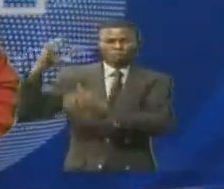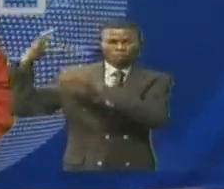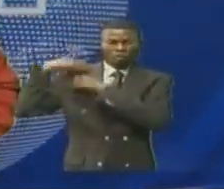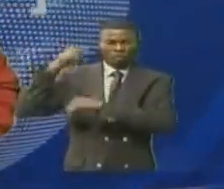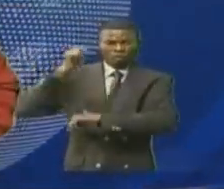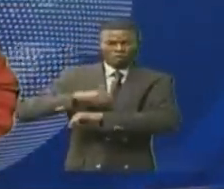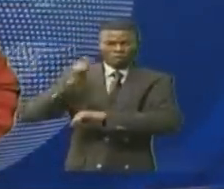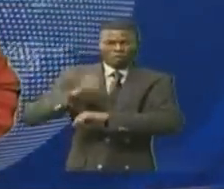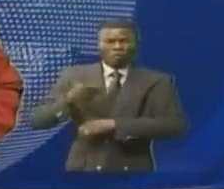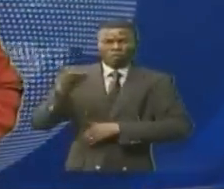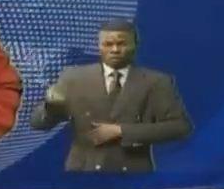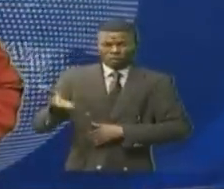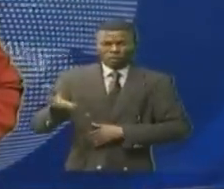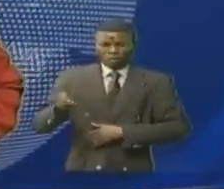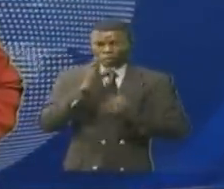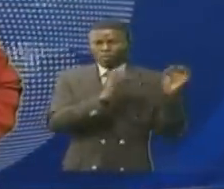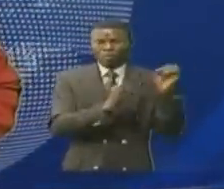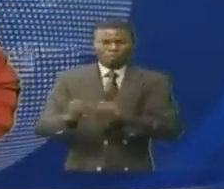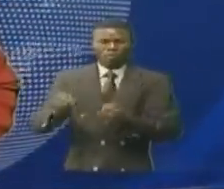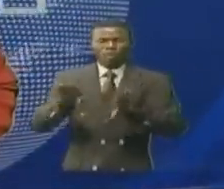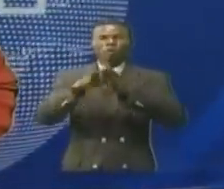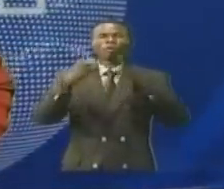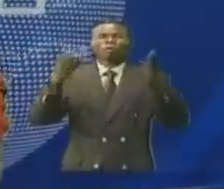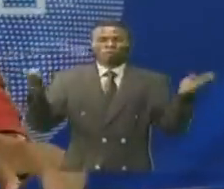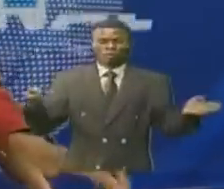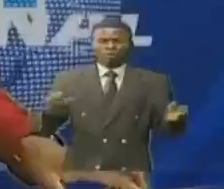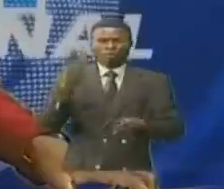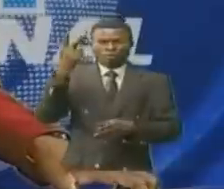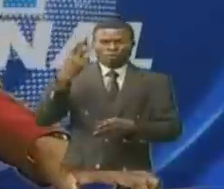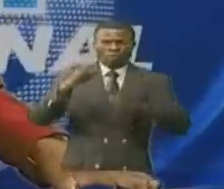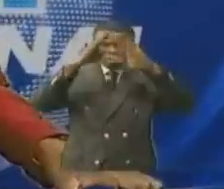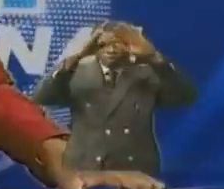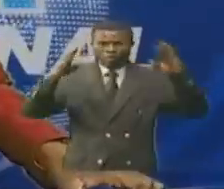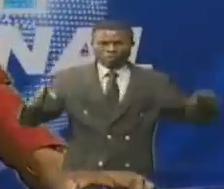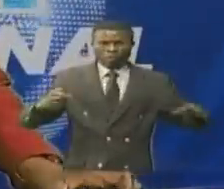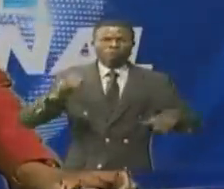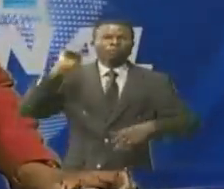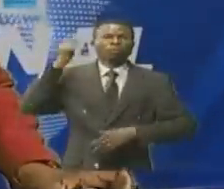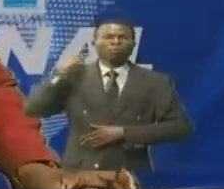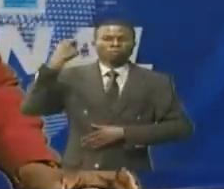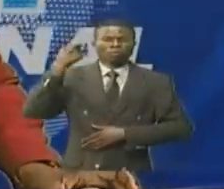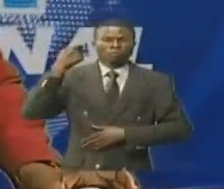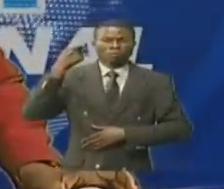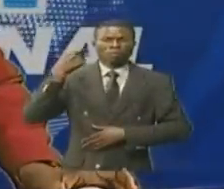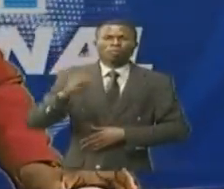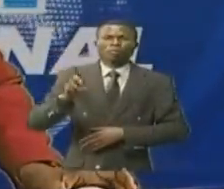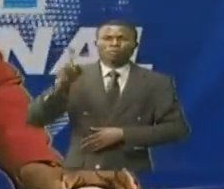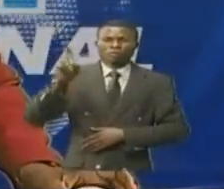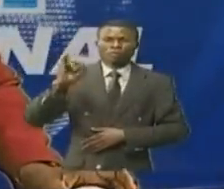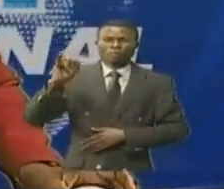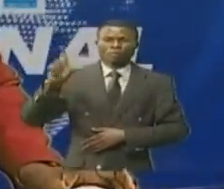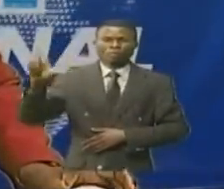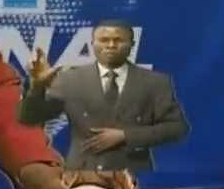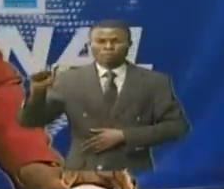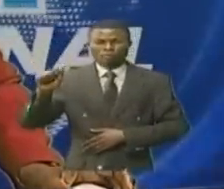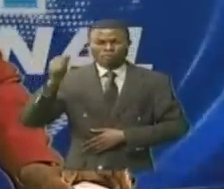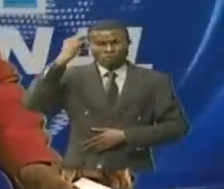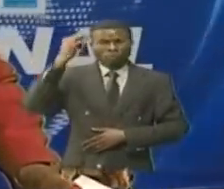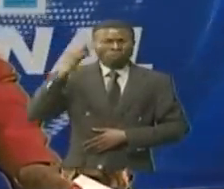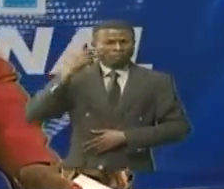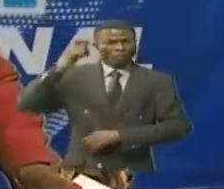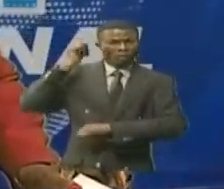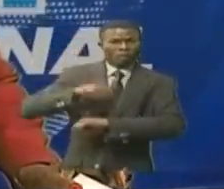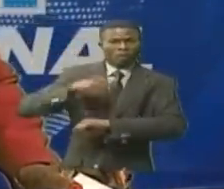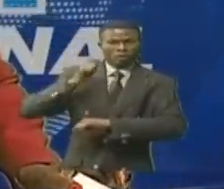et garde des Sceaux a procédé à l'inauguration de deux pavillons de la prison centrale de Diala. Pour la ministre de la